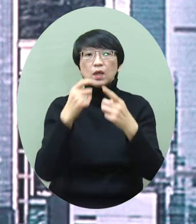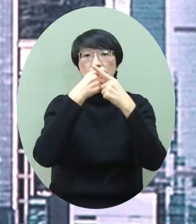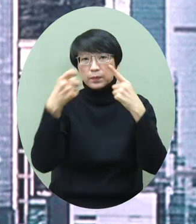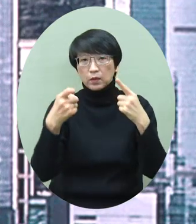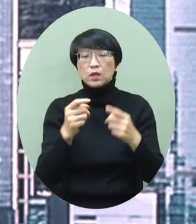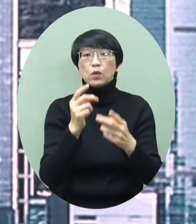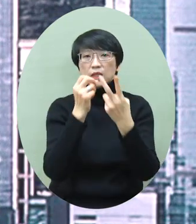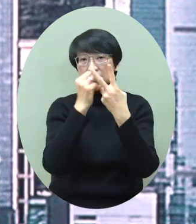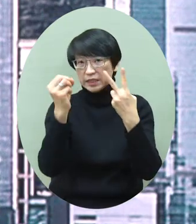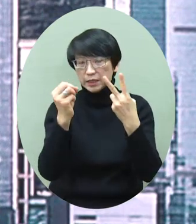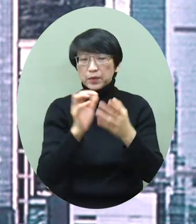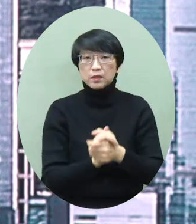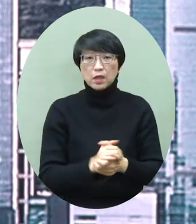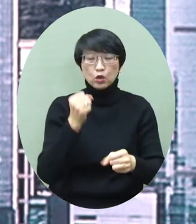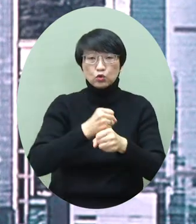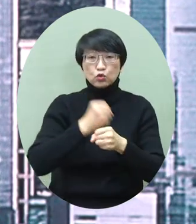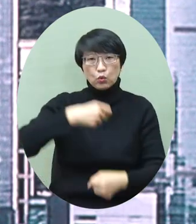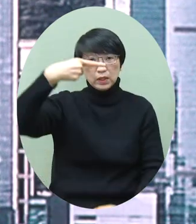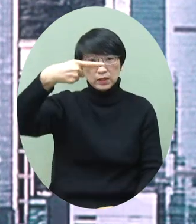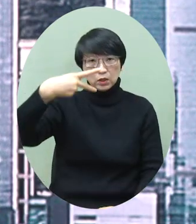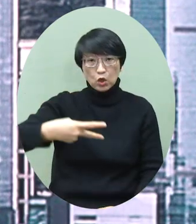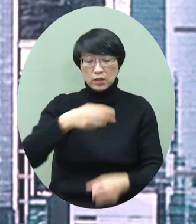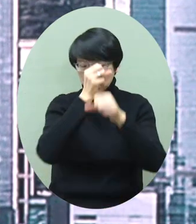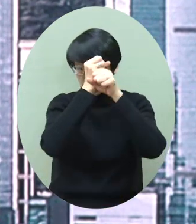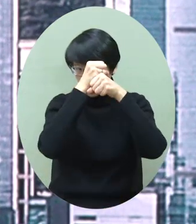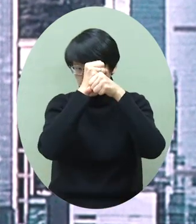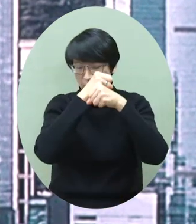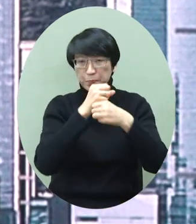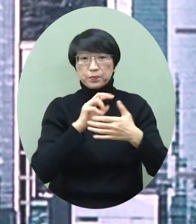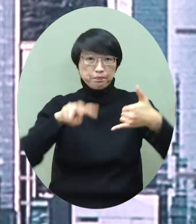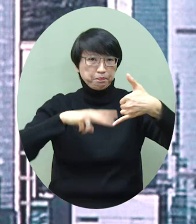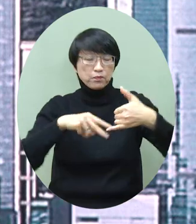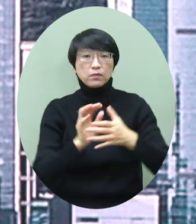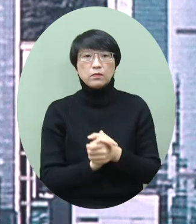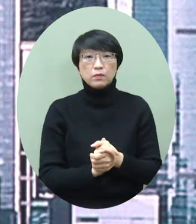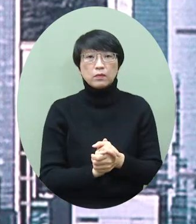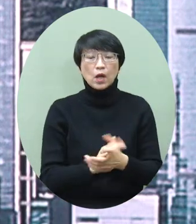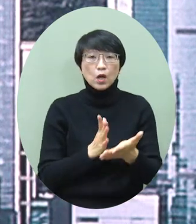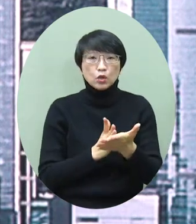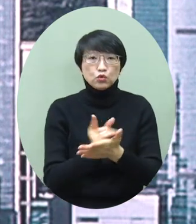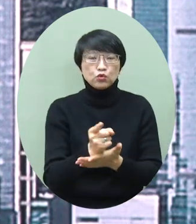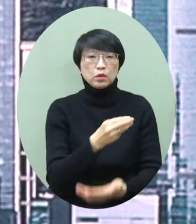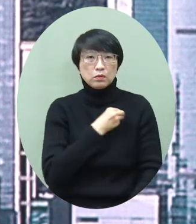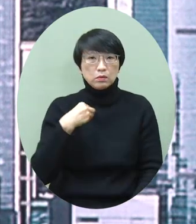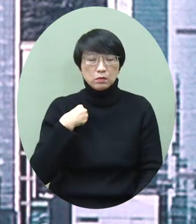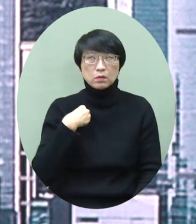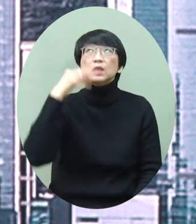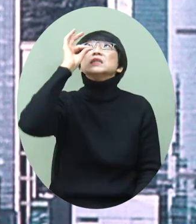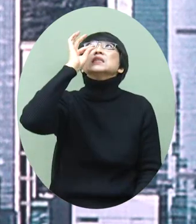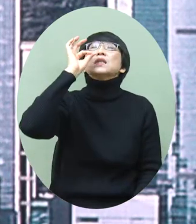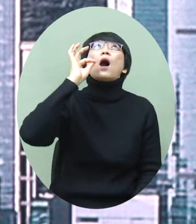嘅檢測，即係話要做2次嘅檢測。咁啊，檢測咧同樣都係透過專人採樣嘅方式嚟去進